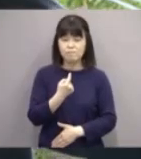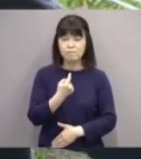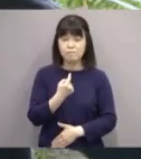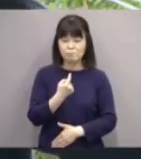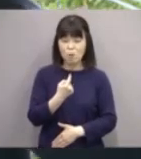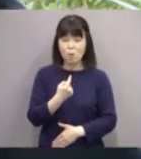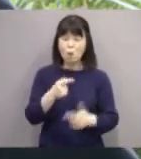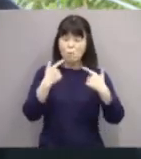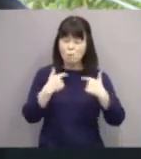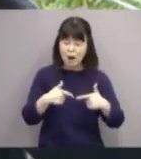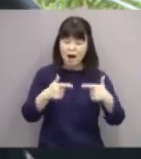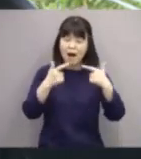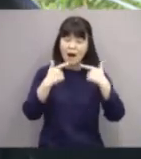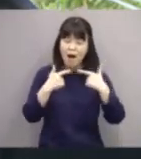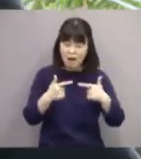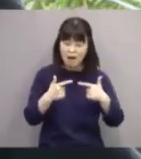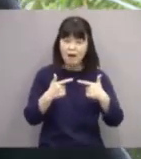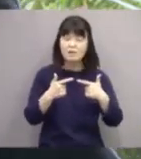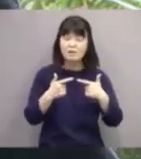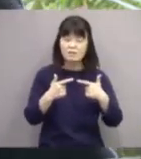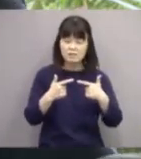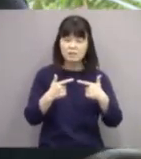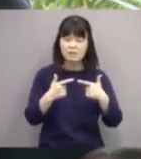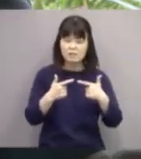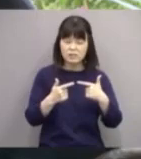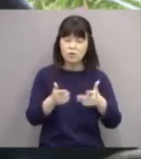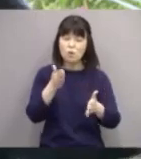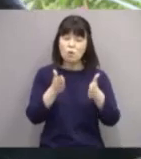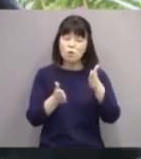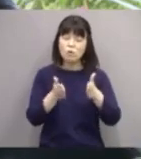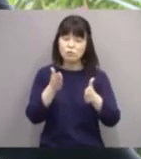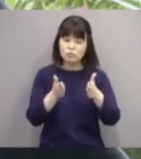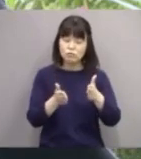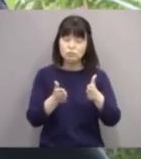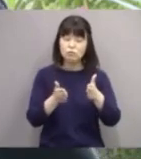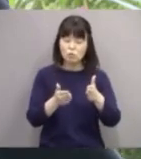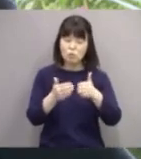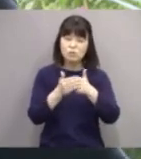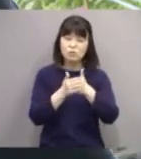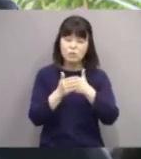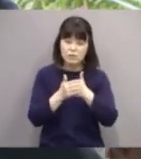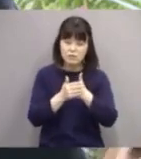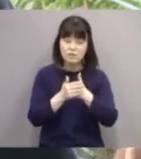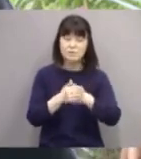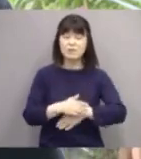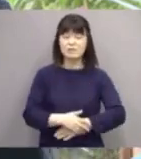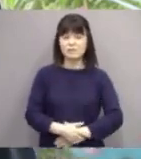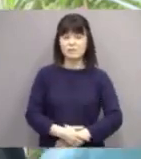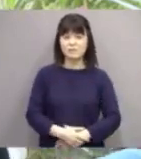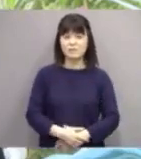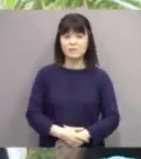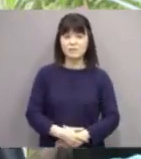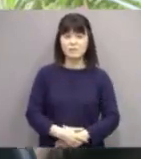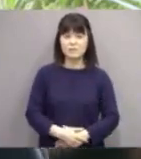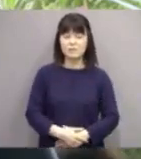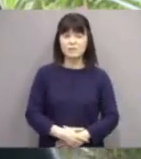ので、もうほぼ毎日あの月曜日から金曜日まで預かりにあのお世話になってます。